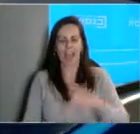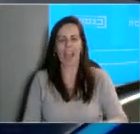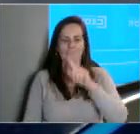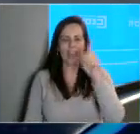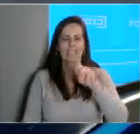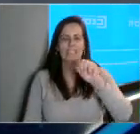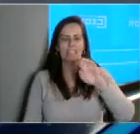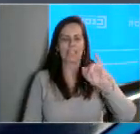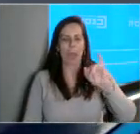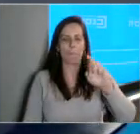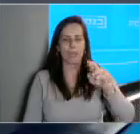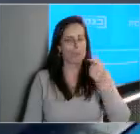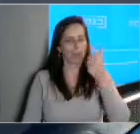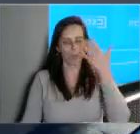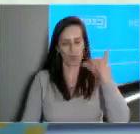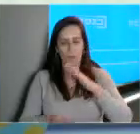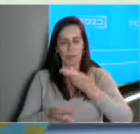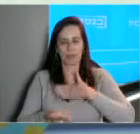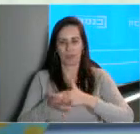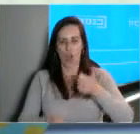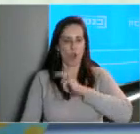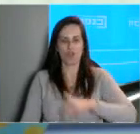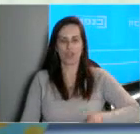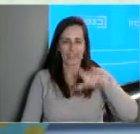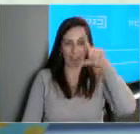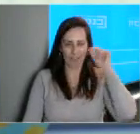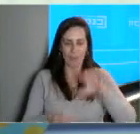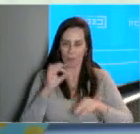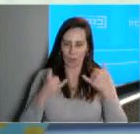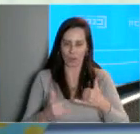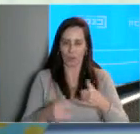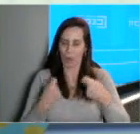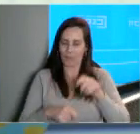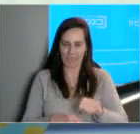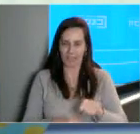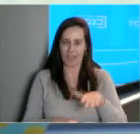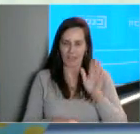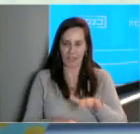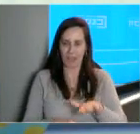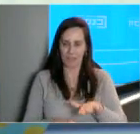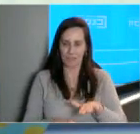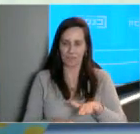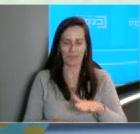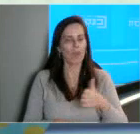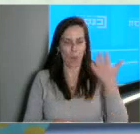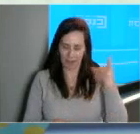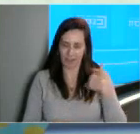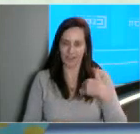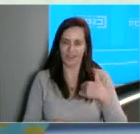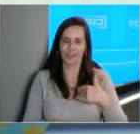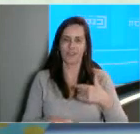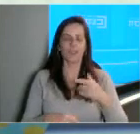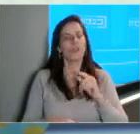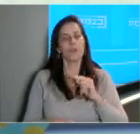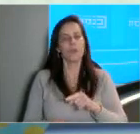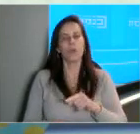אסף זמיר. היה כל כך קרוב להיות ראש עיר. נכון מאוד, היה מאוד קרוב, ובבחירות הללו הוא חבר כנסת, וגם במערכת הבחירות הקודמת והקודמת